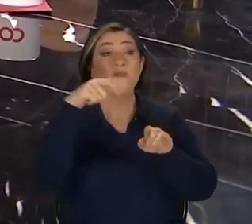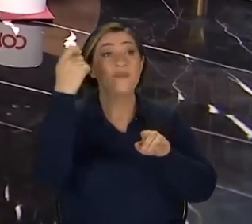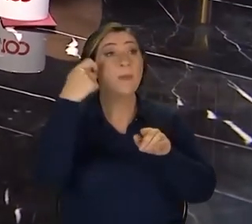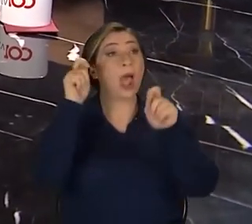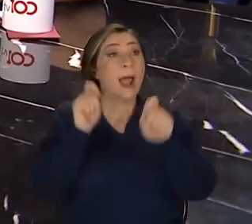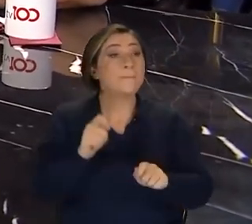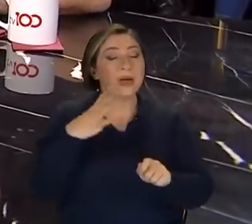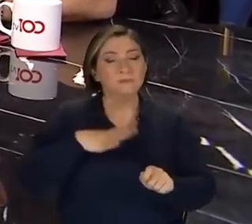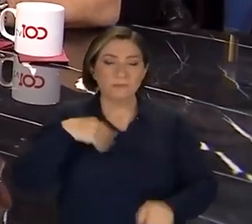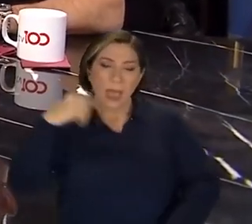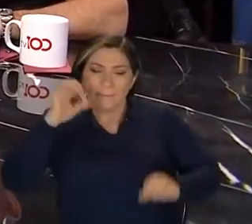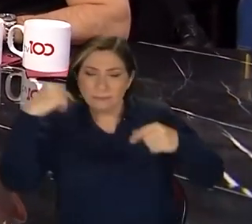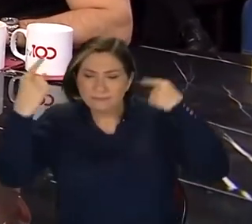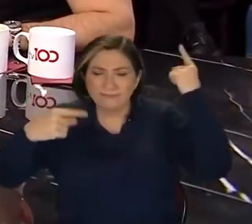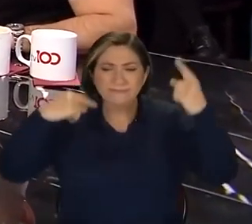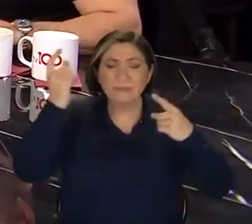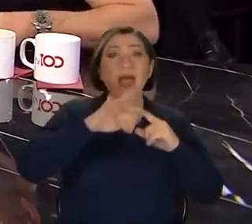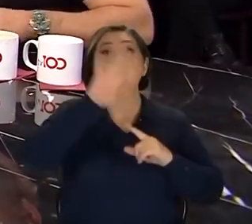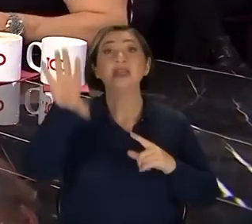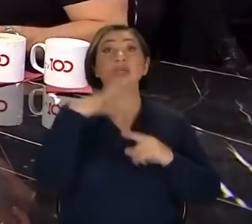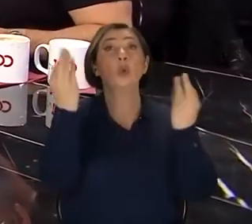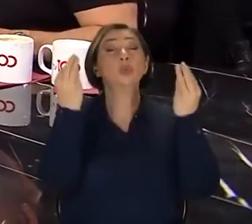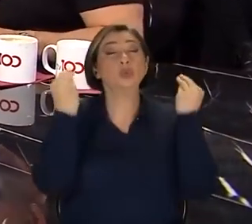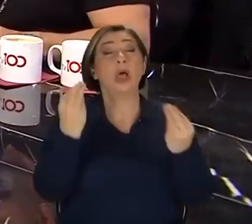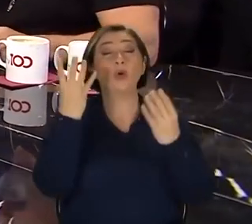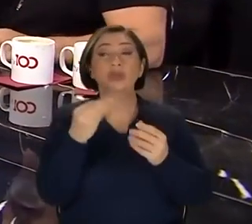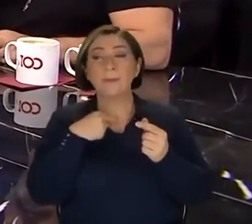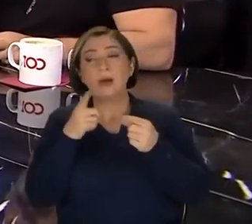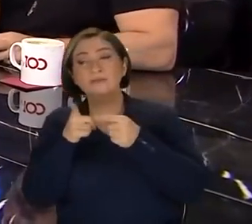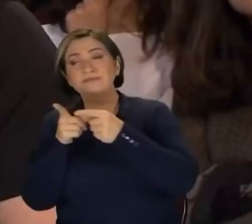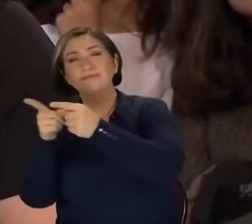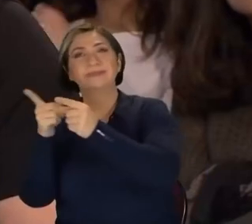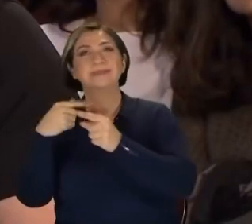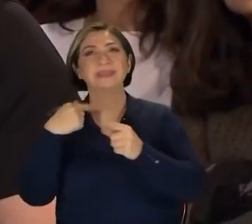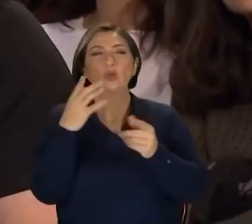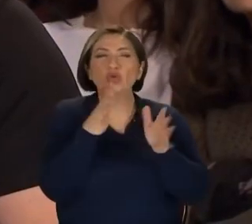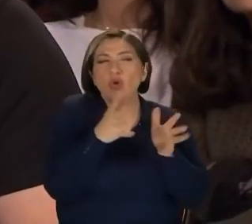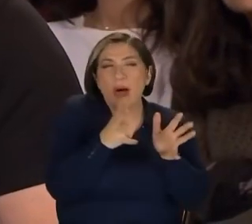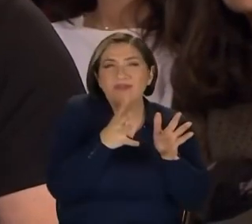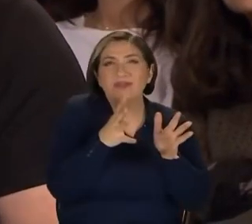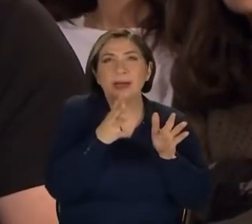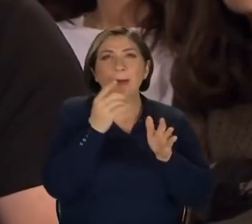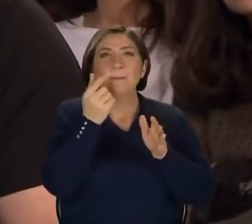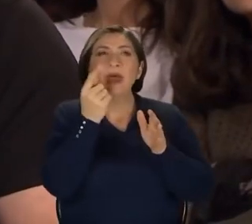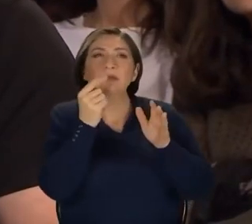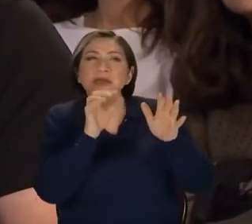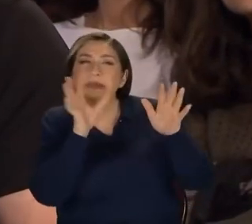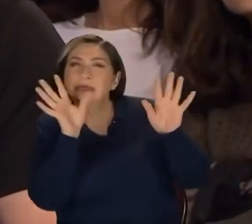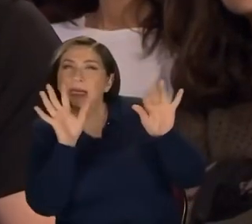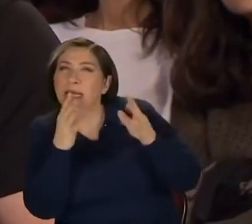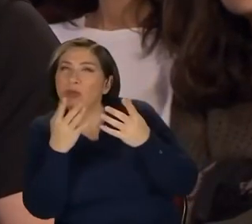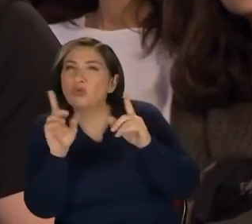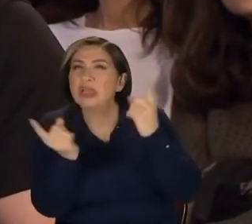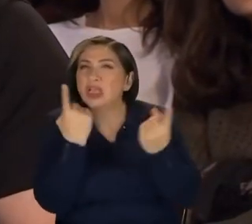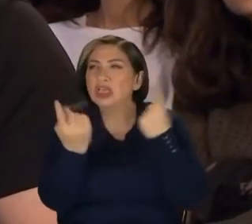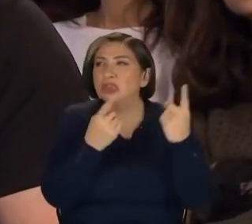filmler yapma meselesi beni her şey çok güzel olacaktan sonra ittiği yer orasıydı. Evet. Daha böyle tuhaf, biraz Alacakaranlığa benzeyen.